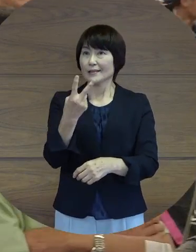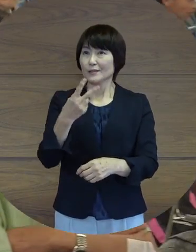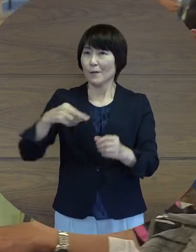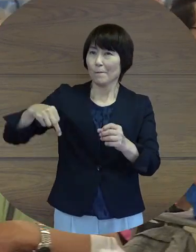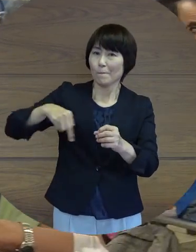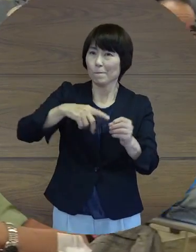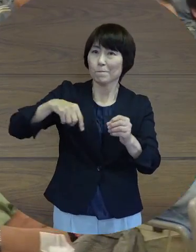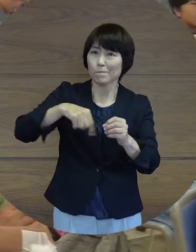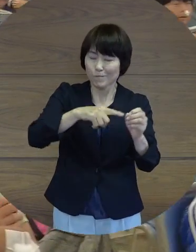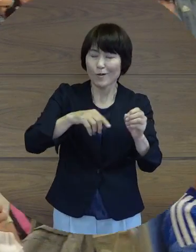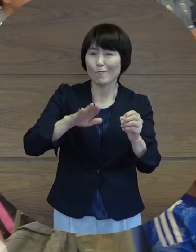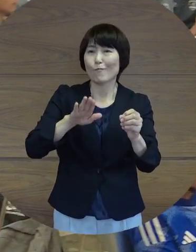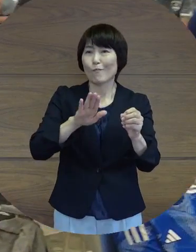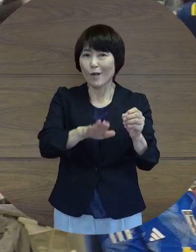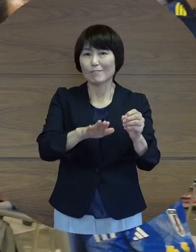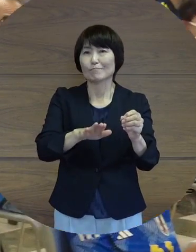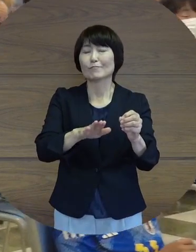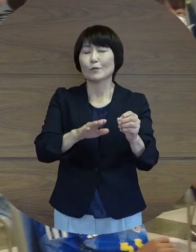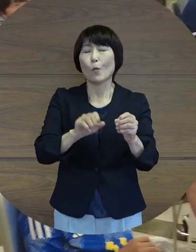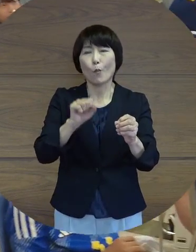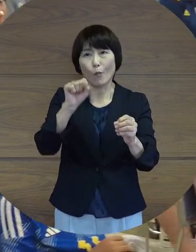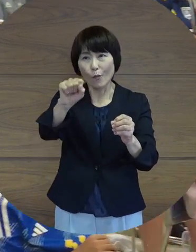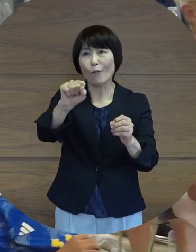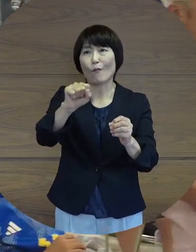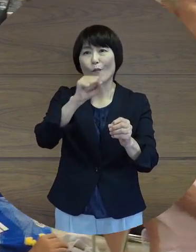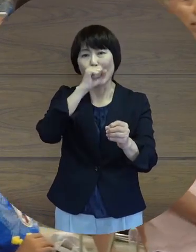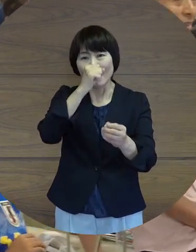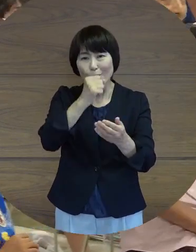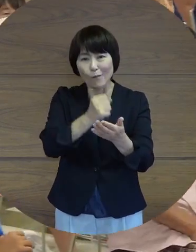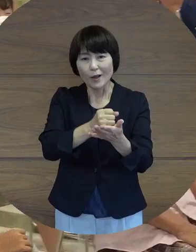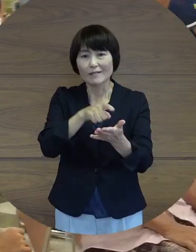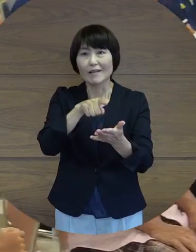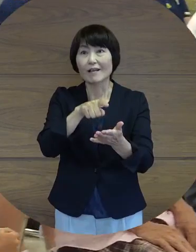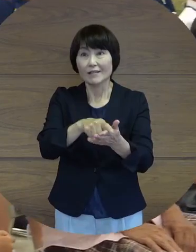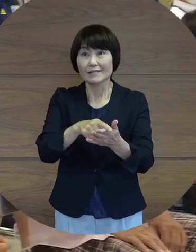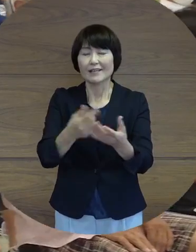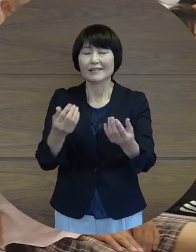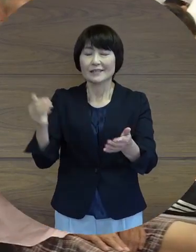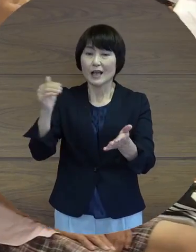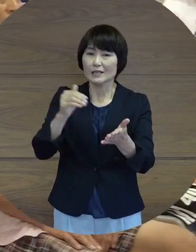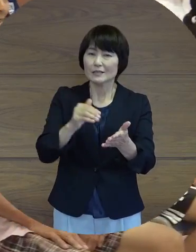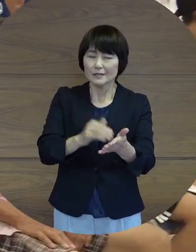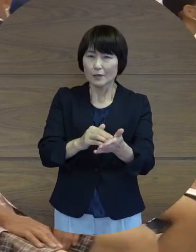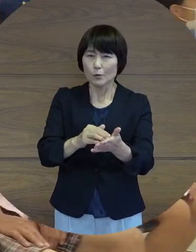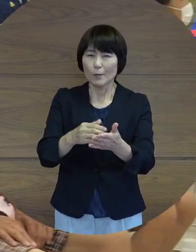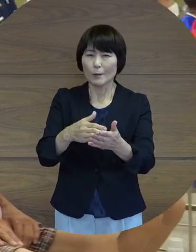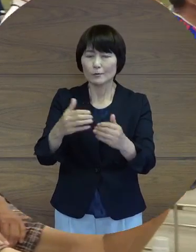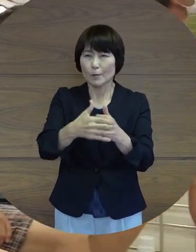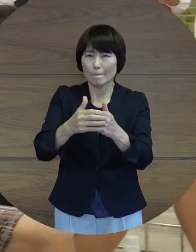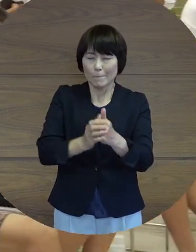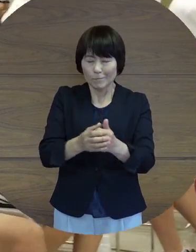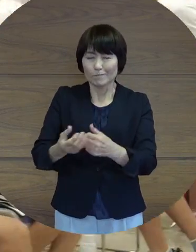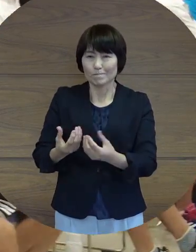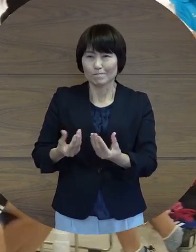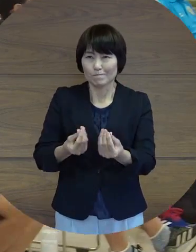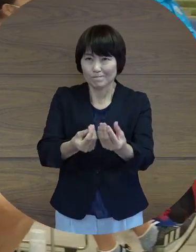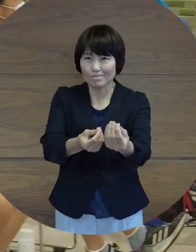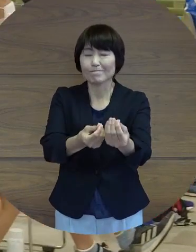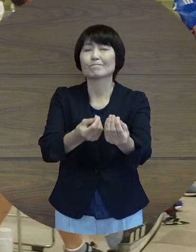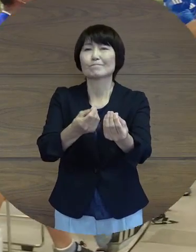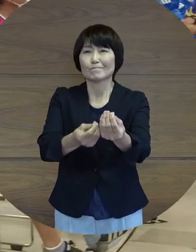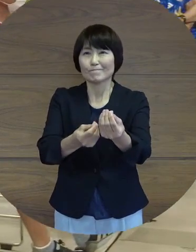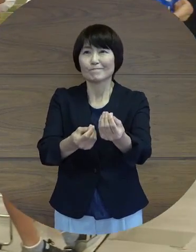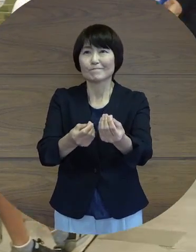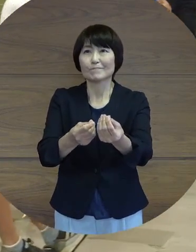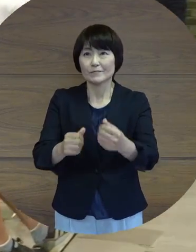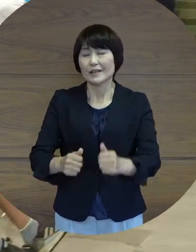半はこの得点を守り抜いてしっかり勝ち点3を取ることができ、